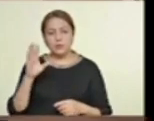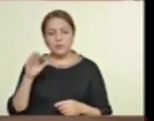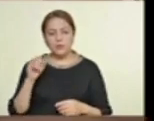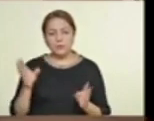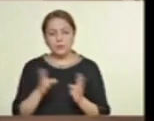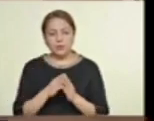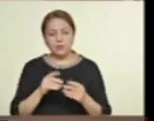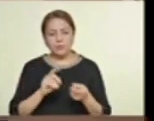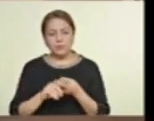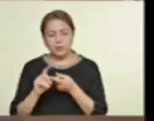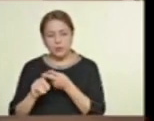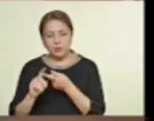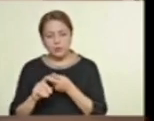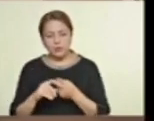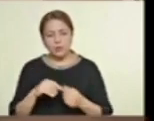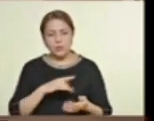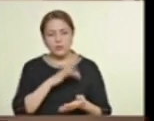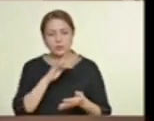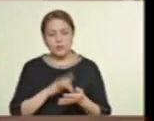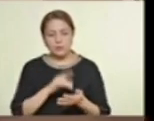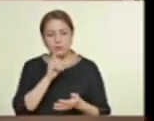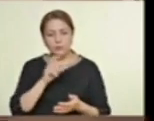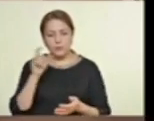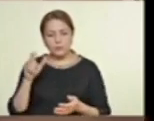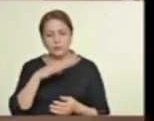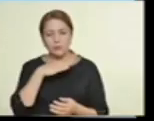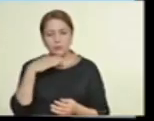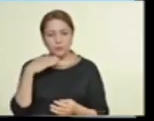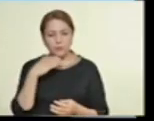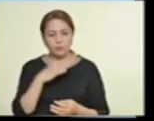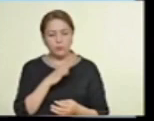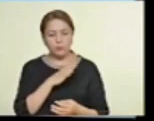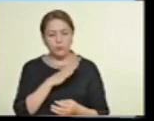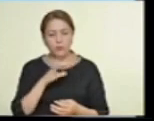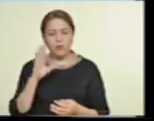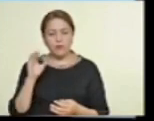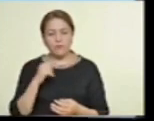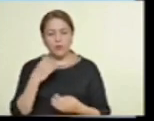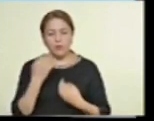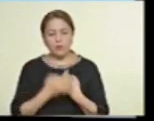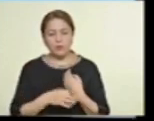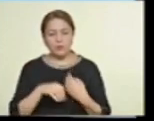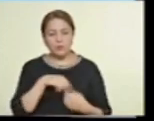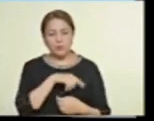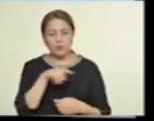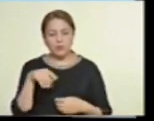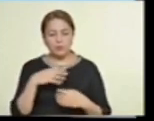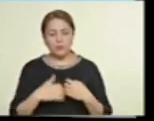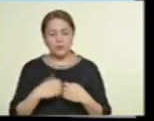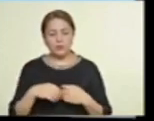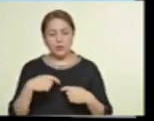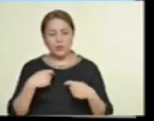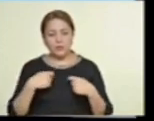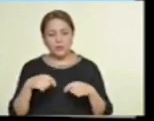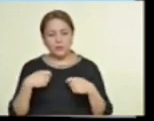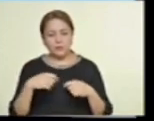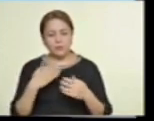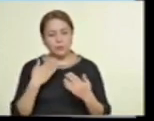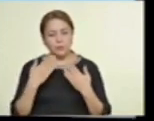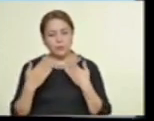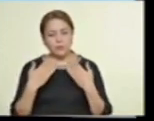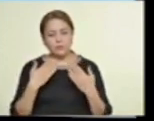natijasida shaharlarda odamlar gavjumlasha boshladi va natijada ular o'rtasidagi savdo